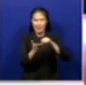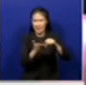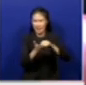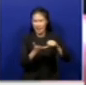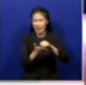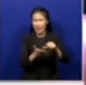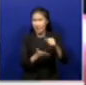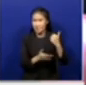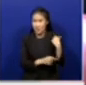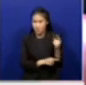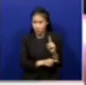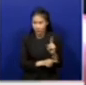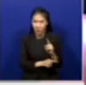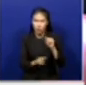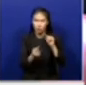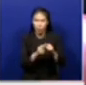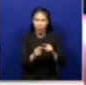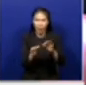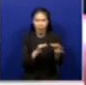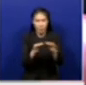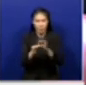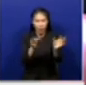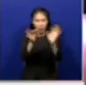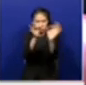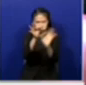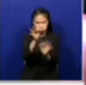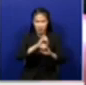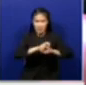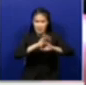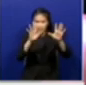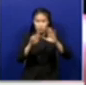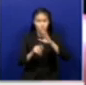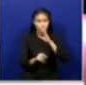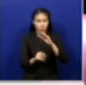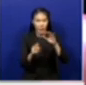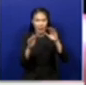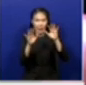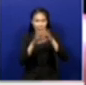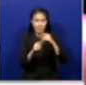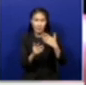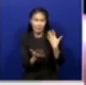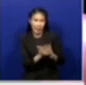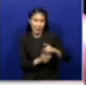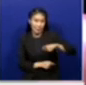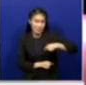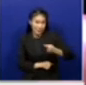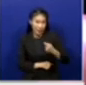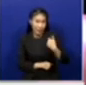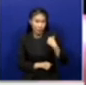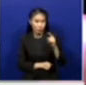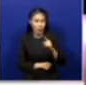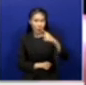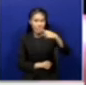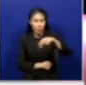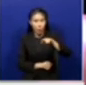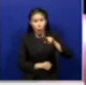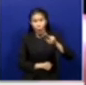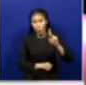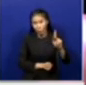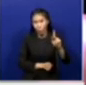ก็คือความชัดเจนของการใช้เงินเนี่ยตั้งแต่ในพระราชกำหนดแล้ว